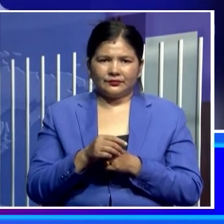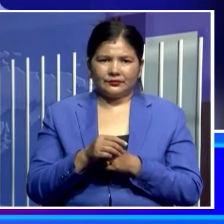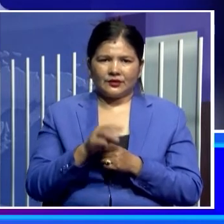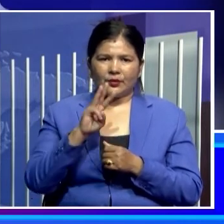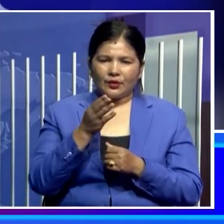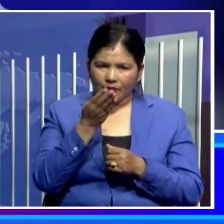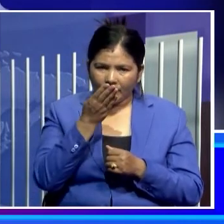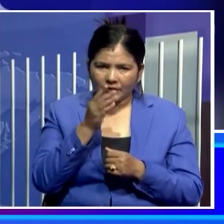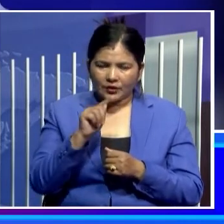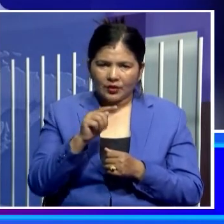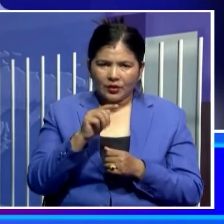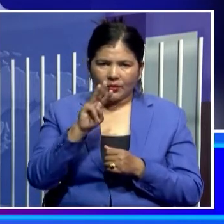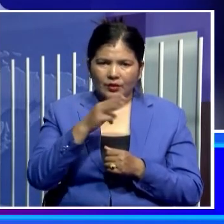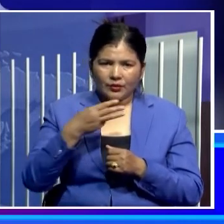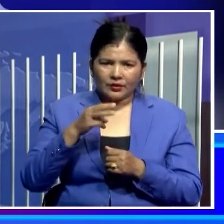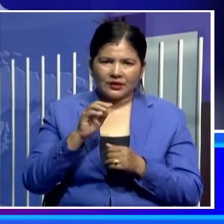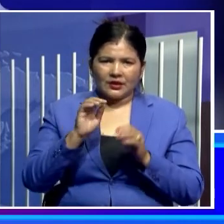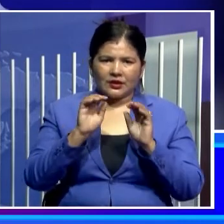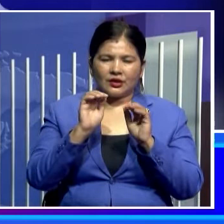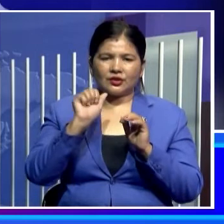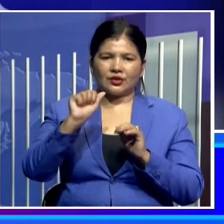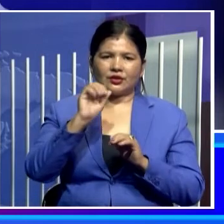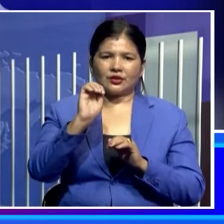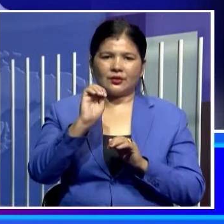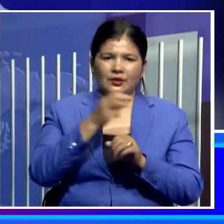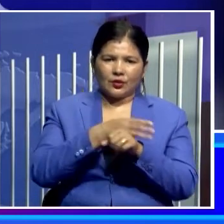मोहम्मद कमरुद्दिन राई जसपाका उपमेयरमा